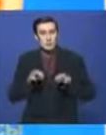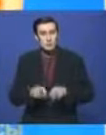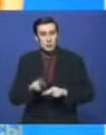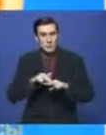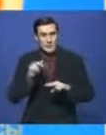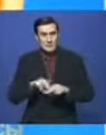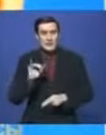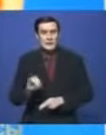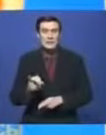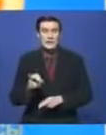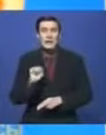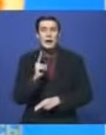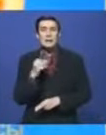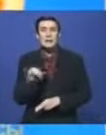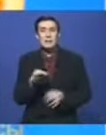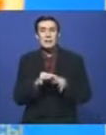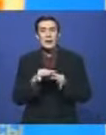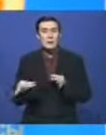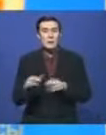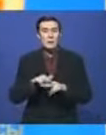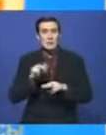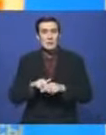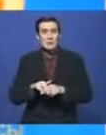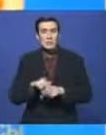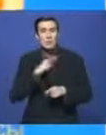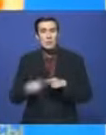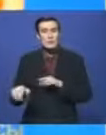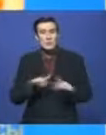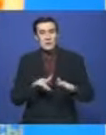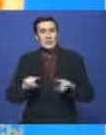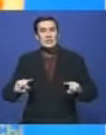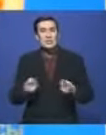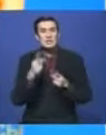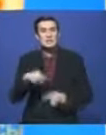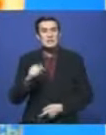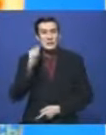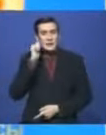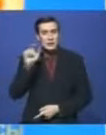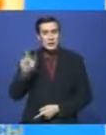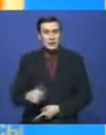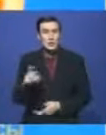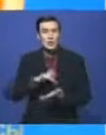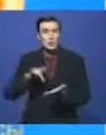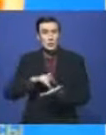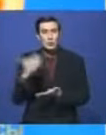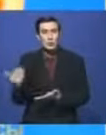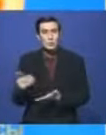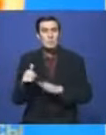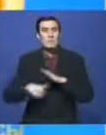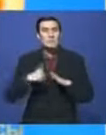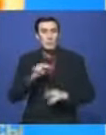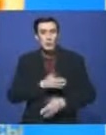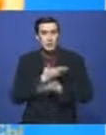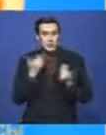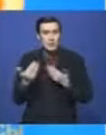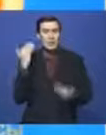и Аксайского отдела полиции. По горячим следам задержан 20-летний житель города. Он безработный,